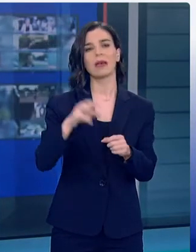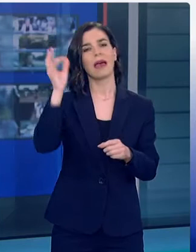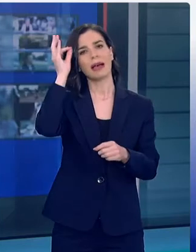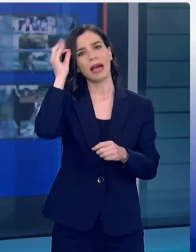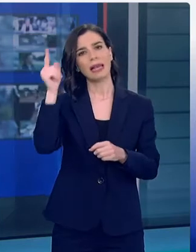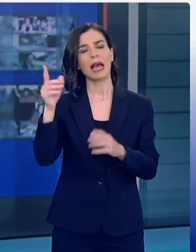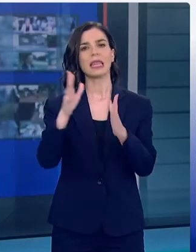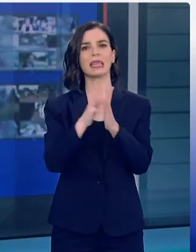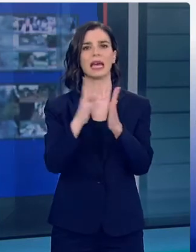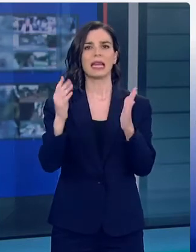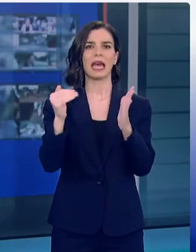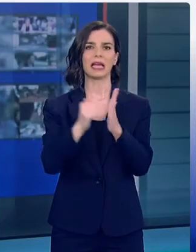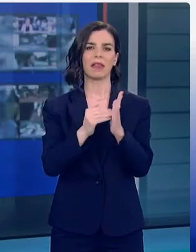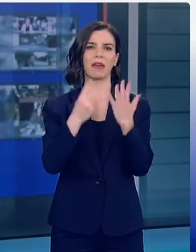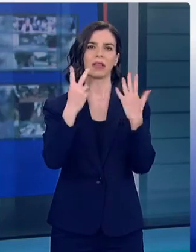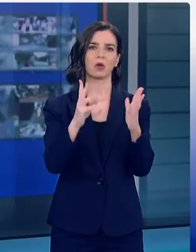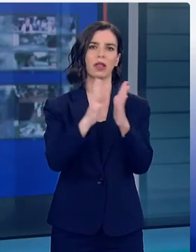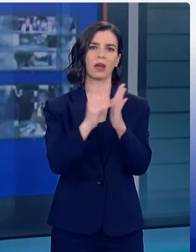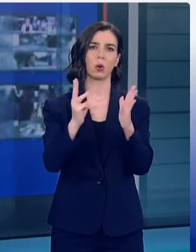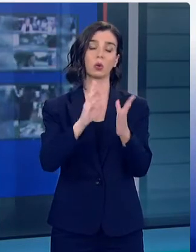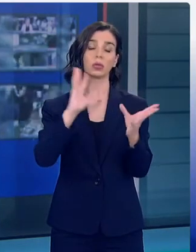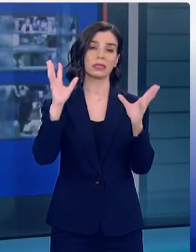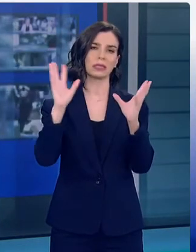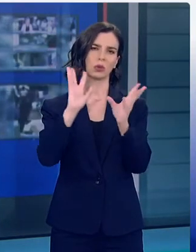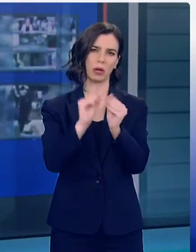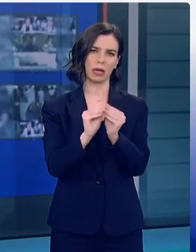Γαλλία 19.718 συνολικά,